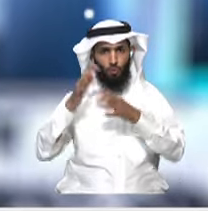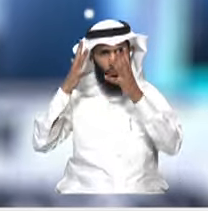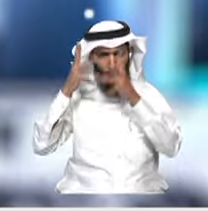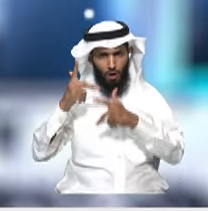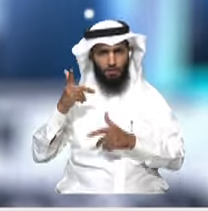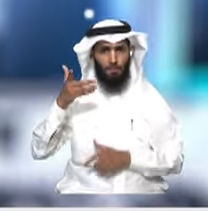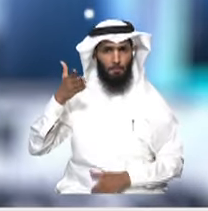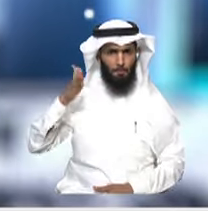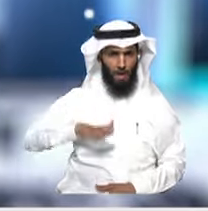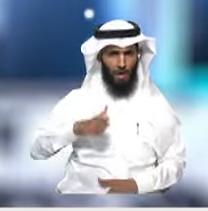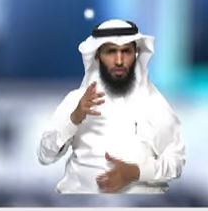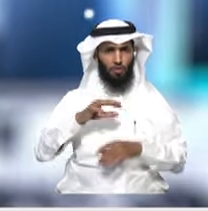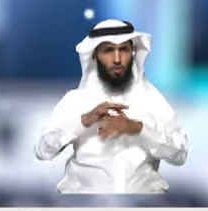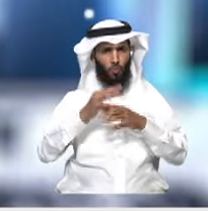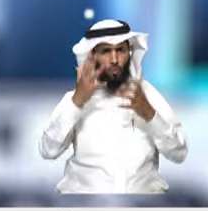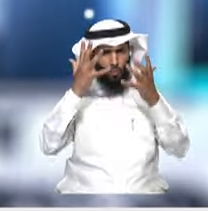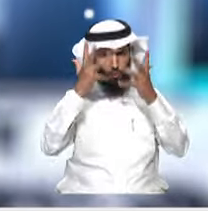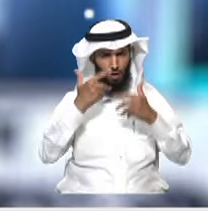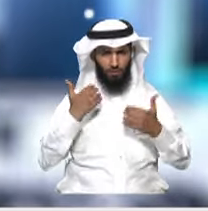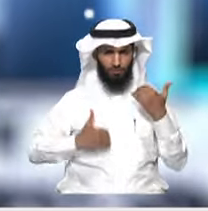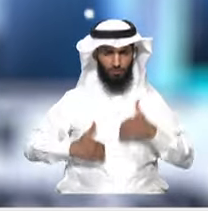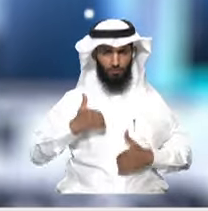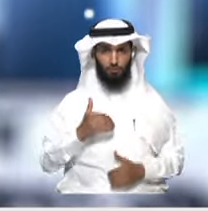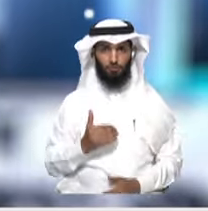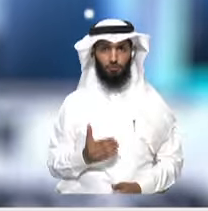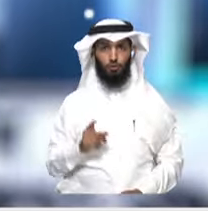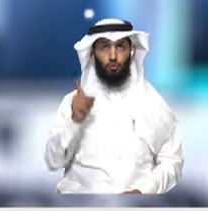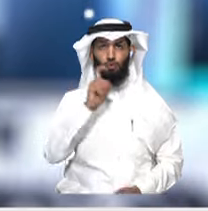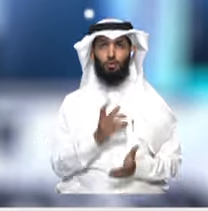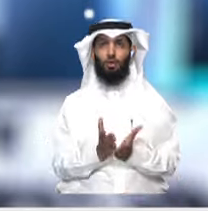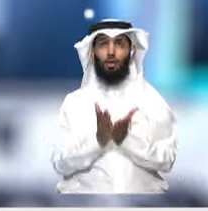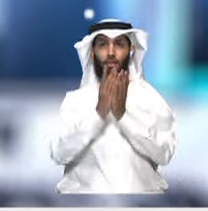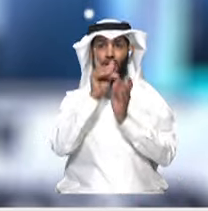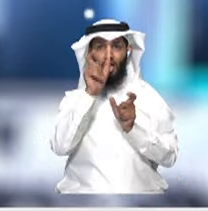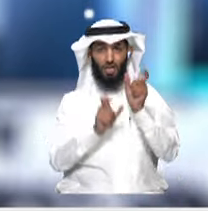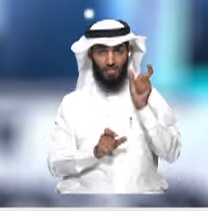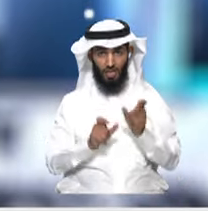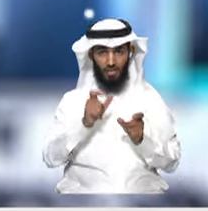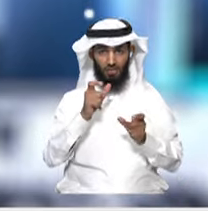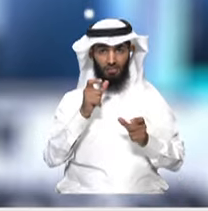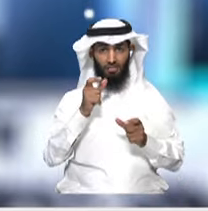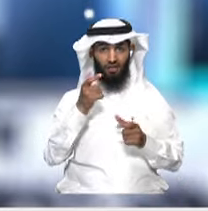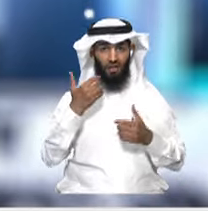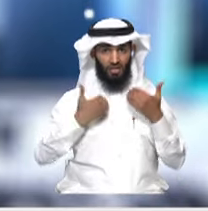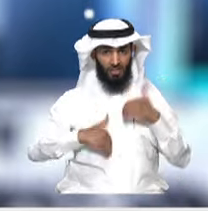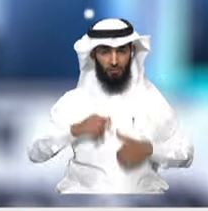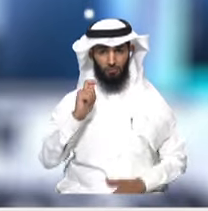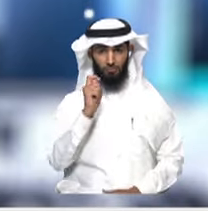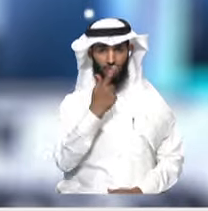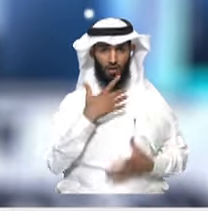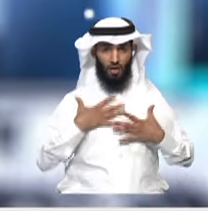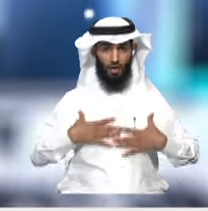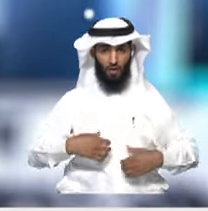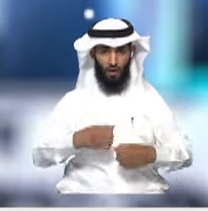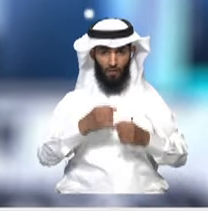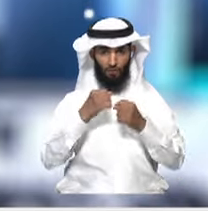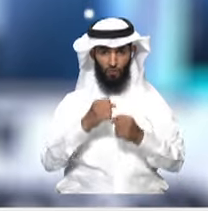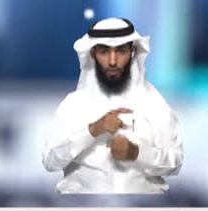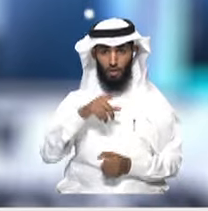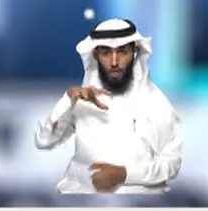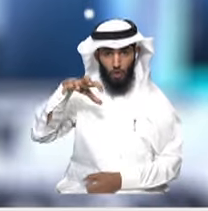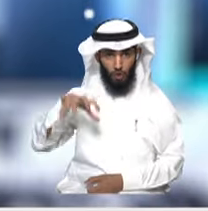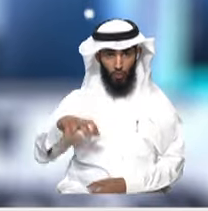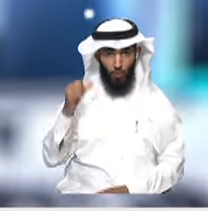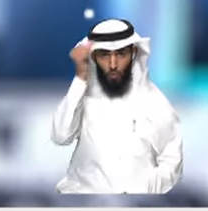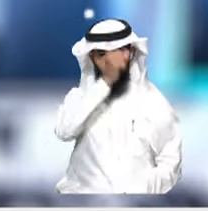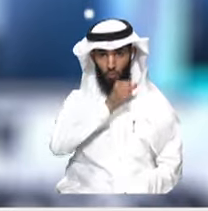راجيا سموه رعاه الله للمصابين سرعه الشفاء والعافيه وان يتمكن المسؤولون في البلد الصديق من